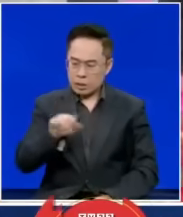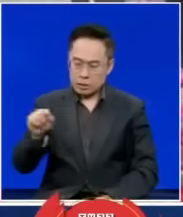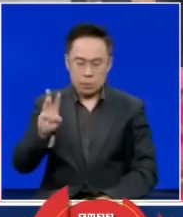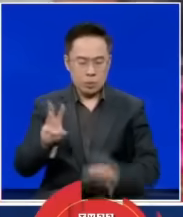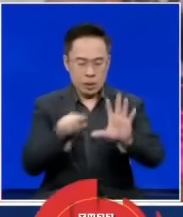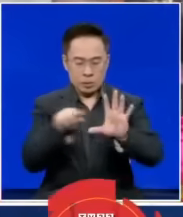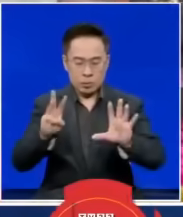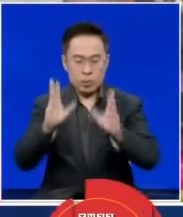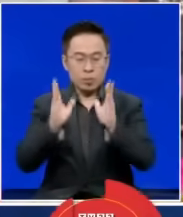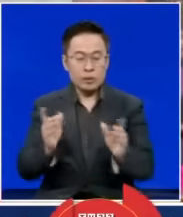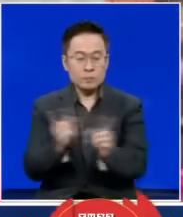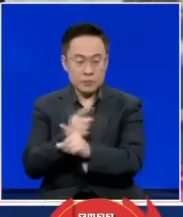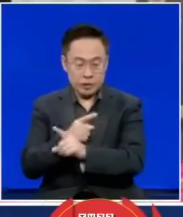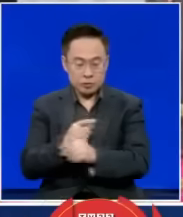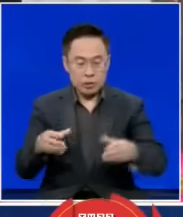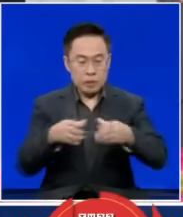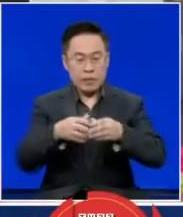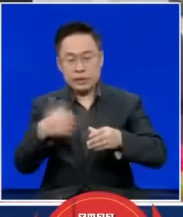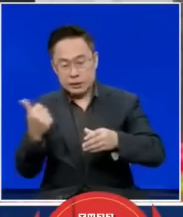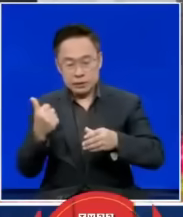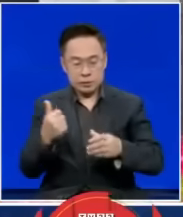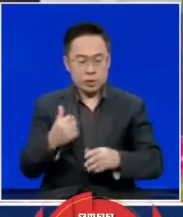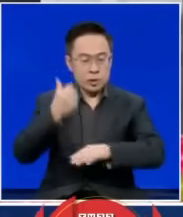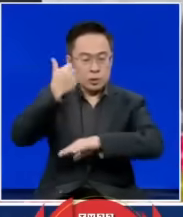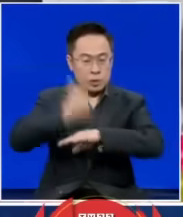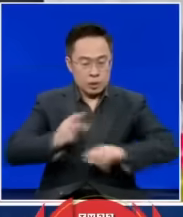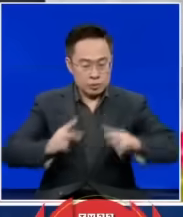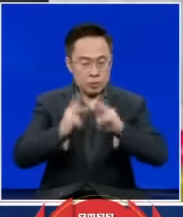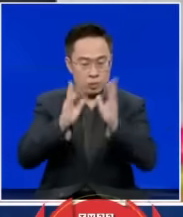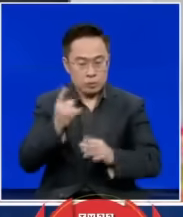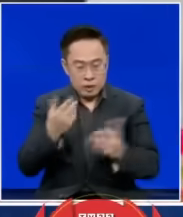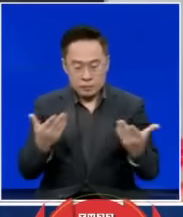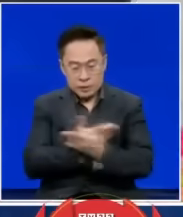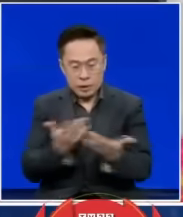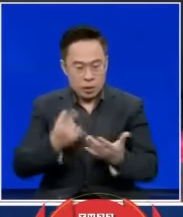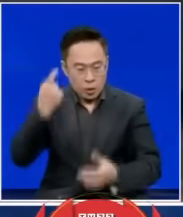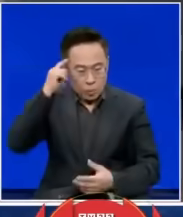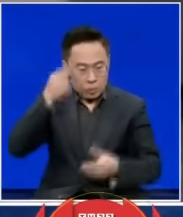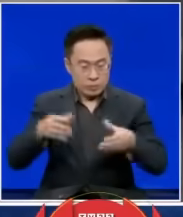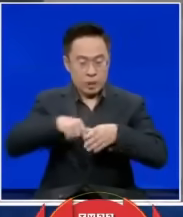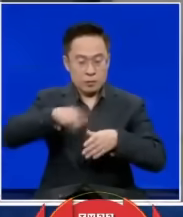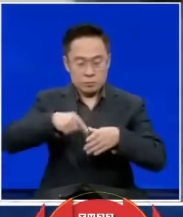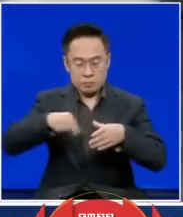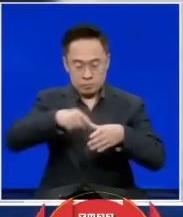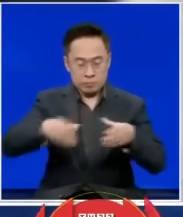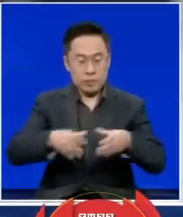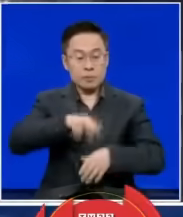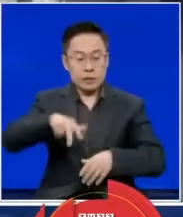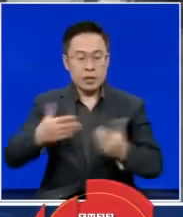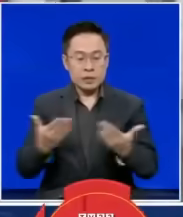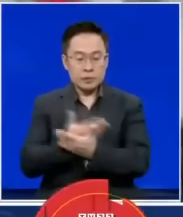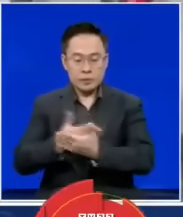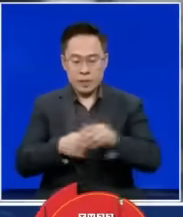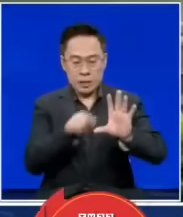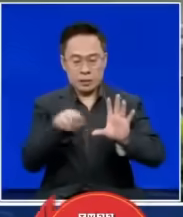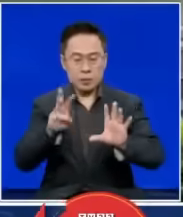พใหม่แล้วก็ดูพรร ค ร่วมด้วยว่าจะมีรัฐมนตรีท่านใหม่เข้ามาหรือเปล่านะครับแต่หลังจากนี้ไปเนี่ยตามข้อมูลที่ได้มาก็คือว่าอยากจะป